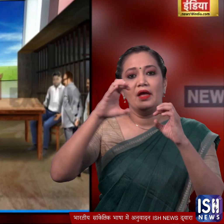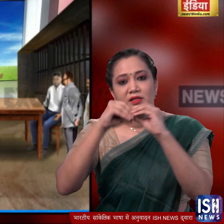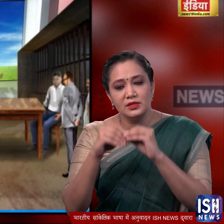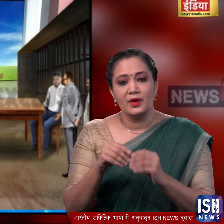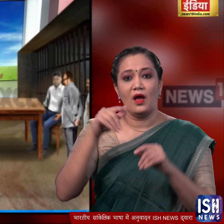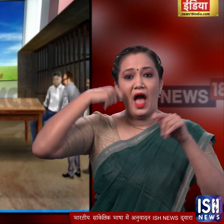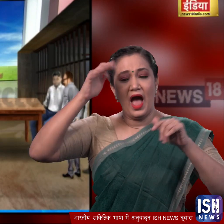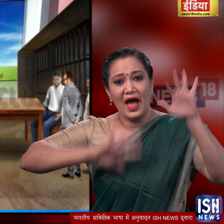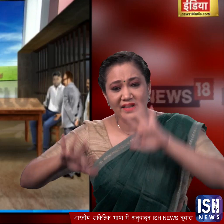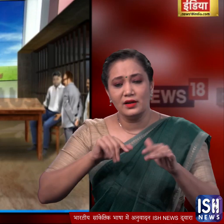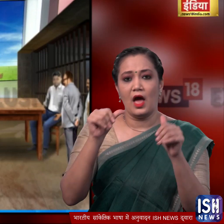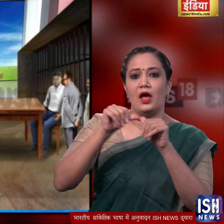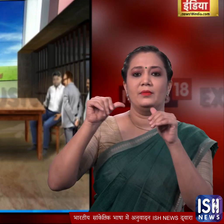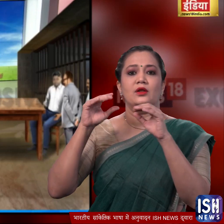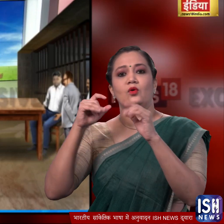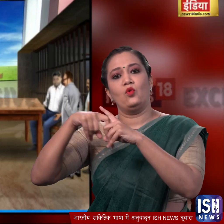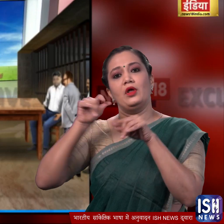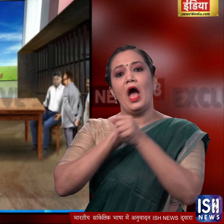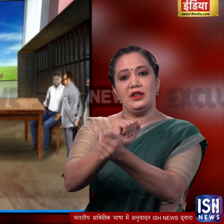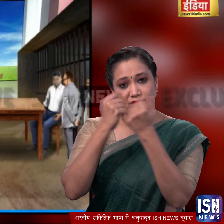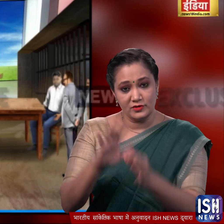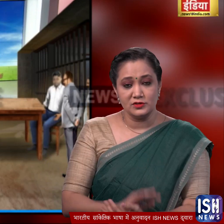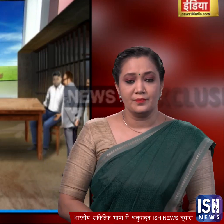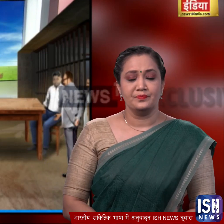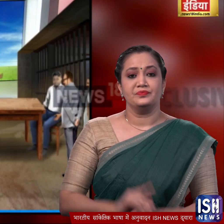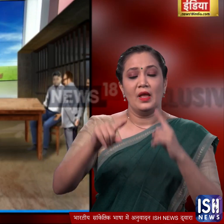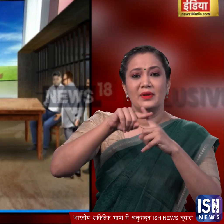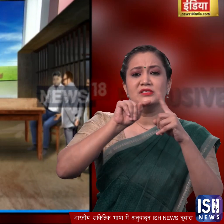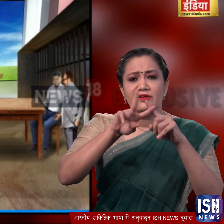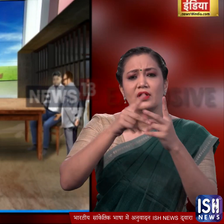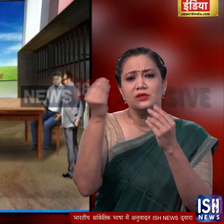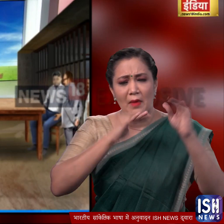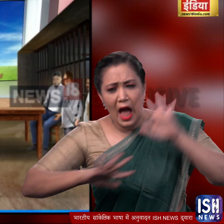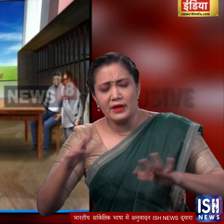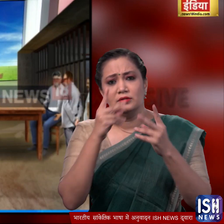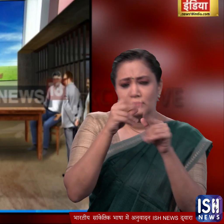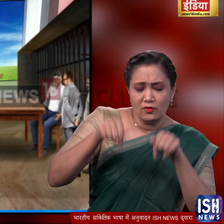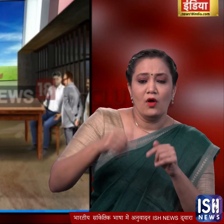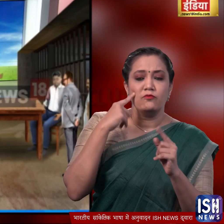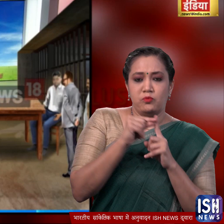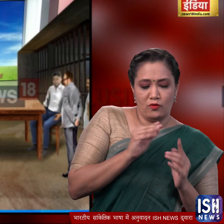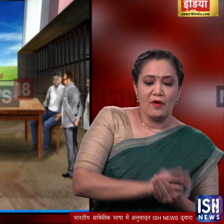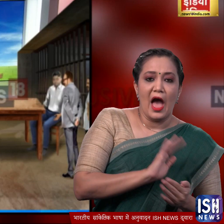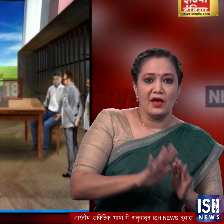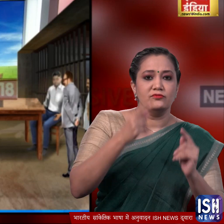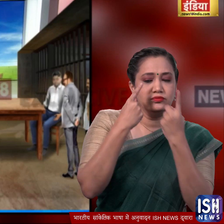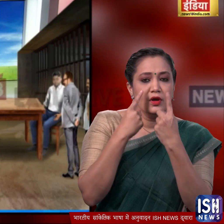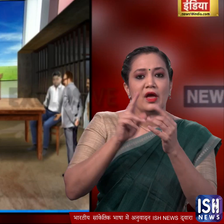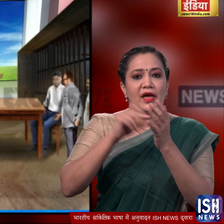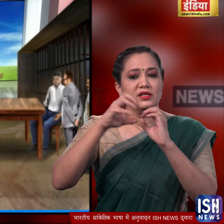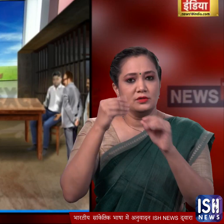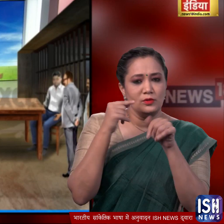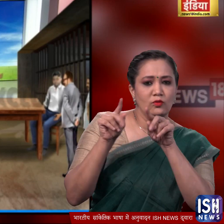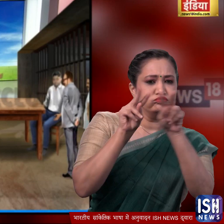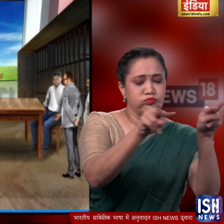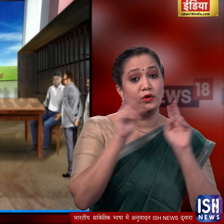ने इस केस में अभिनेता अरमान कोहली को गिरफ्तार किया था। इसके अलावा खबर है कि टीवी से जुड़े कुछ कलाकारों के सुराग भी एनसीबी के हाथ लगे हैं, जो